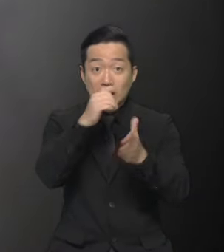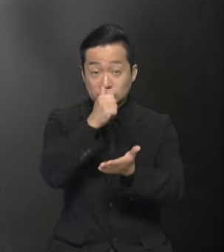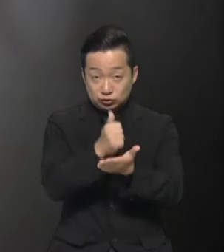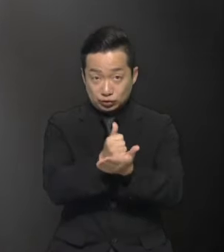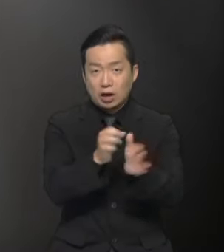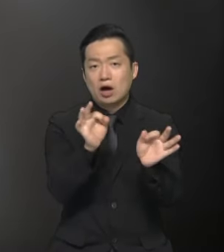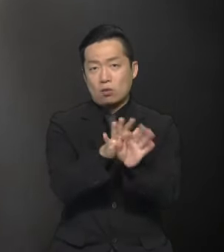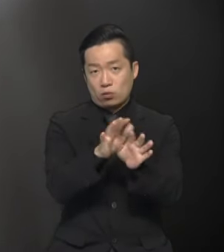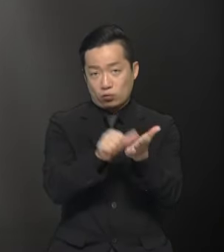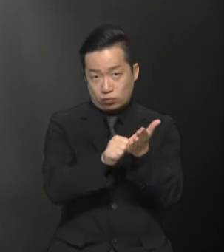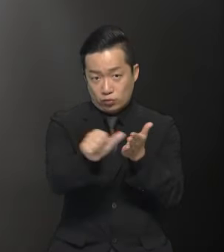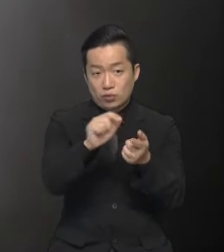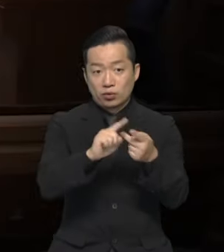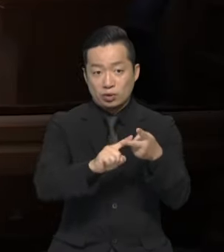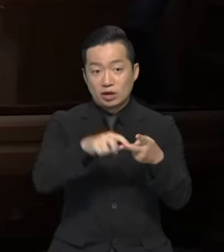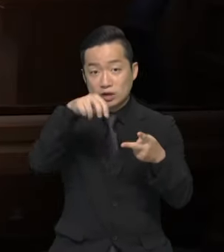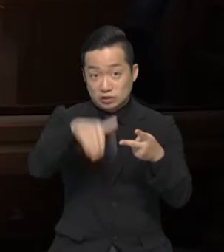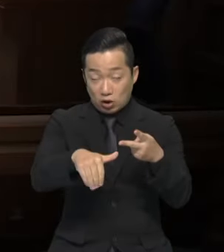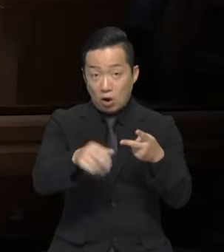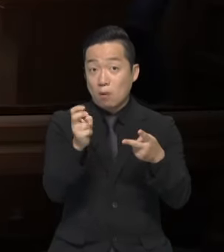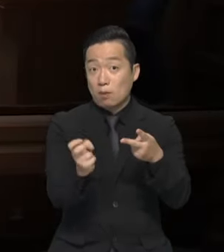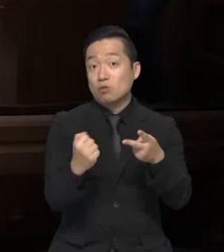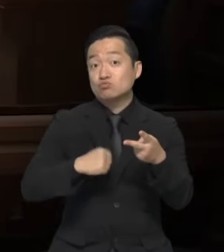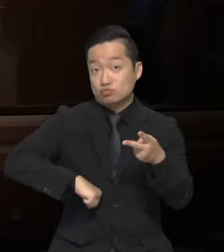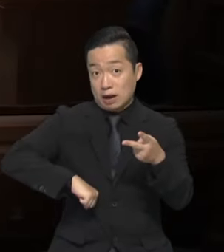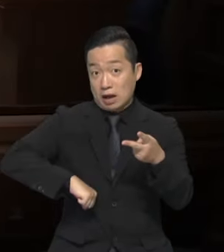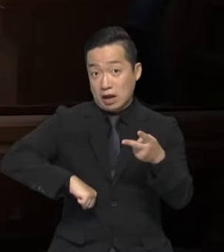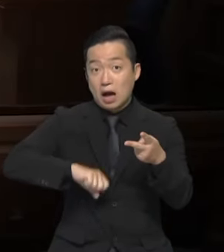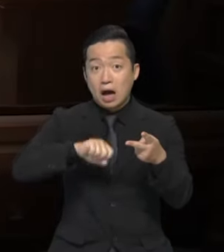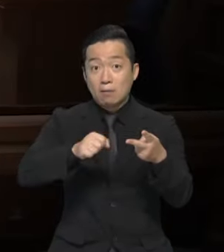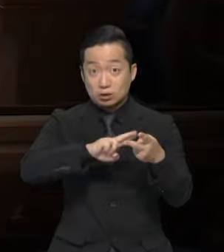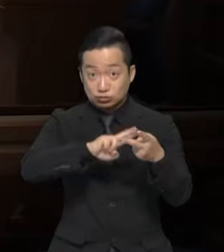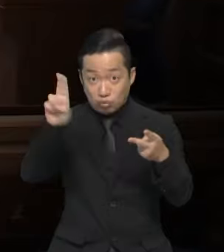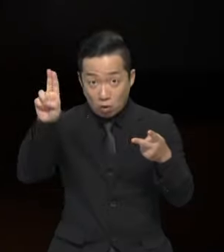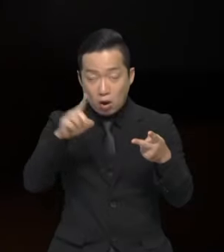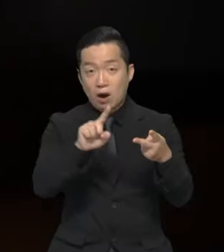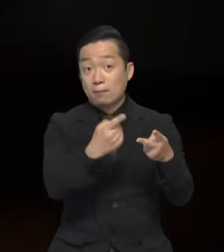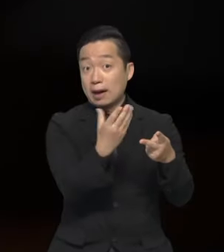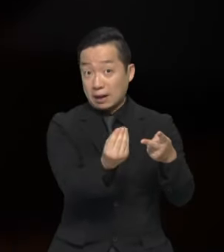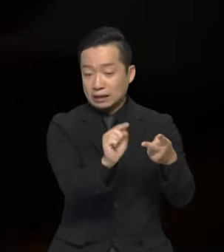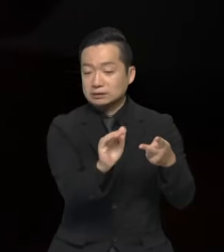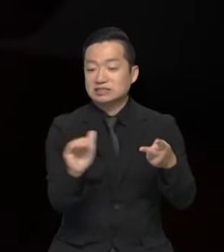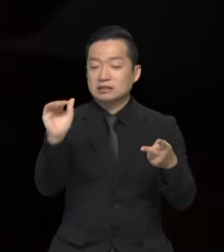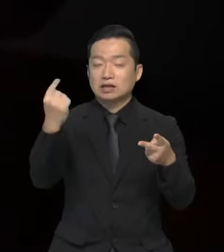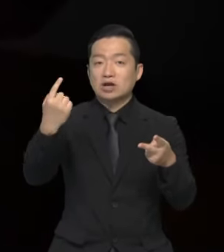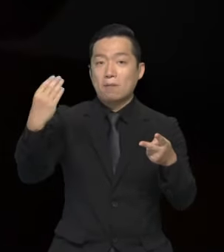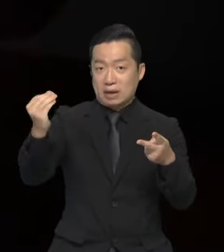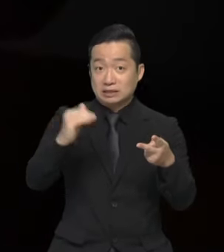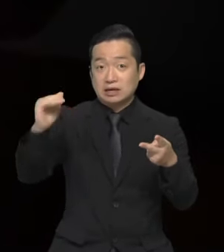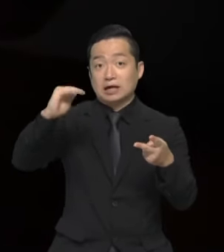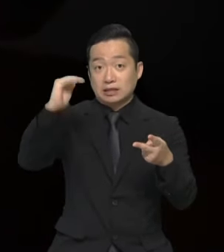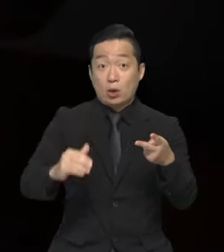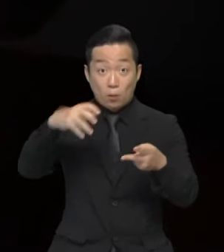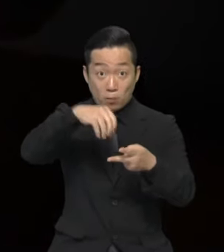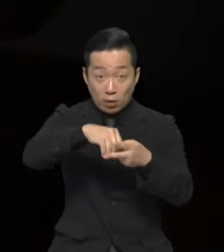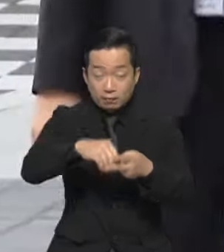없애고 선거법 위반 당선 무효형 기준액을 벌금 100만 원에서 1,000만 원으로 상향하는 내용이